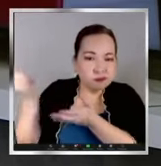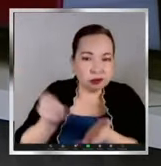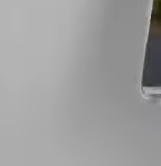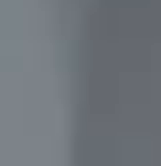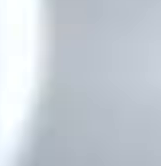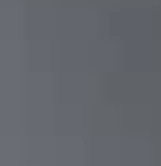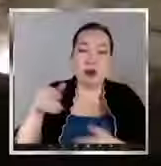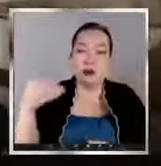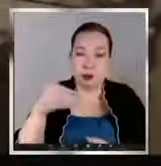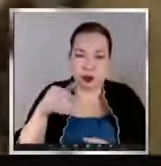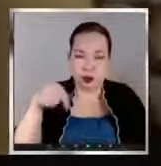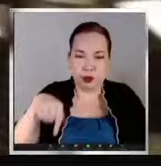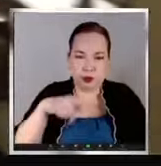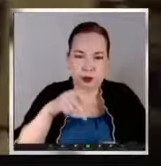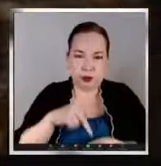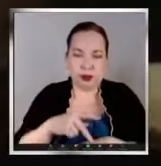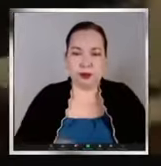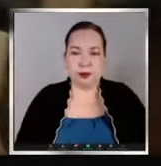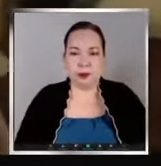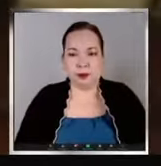Mayrina.